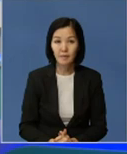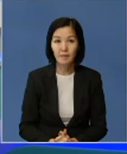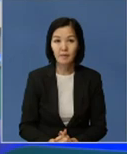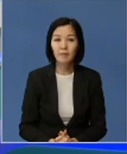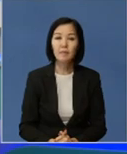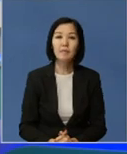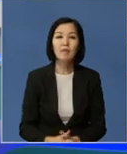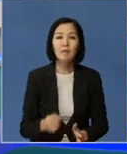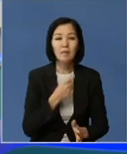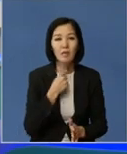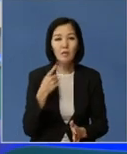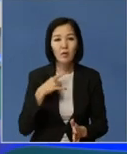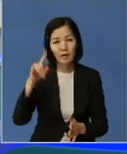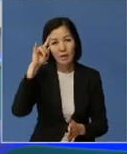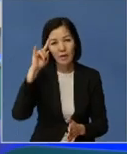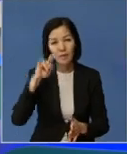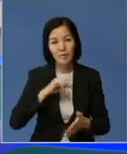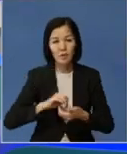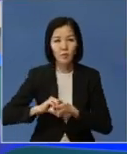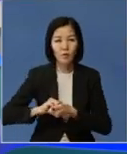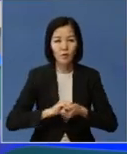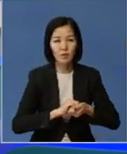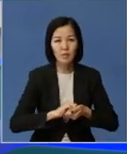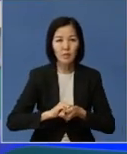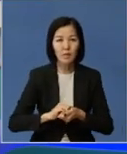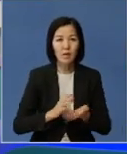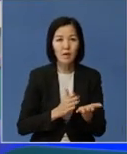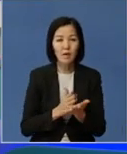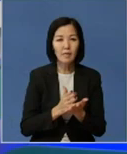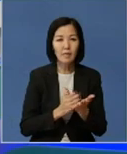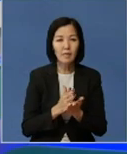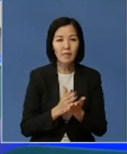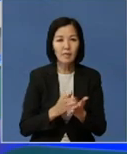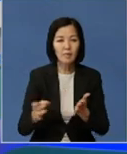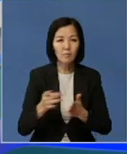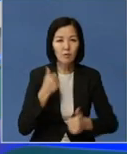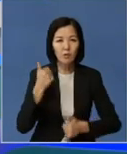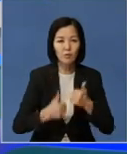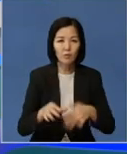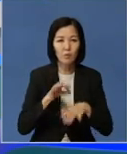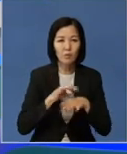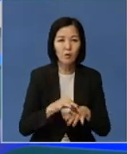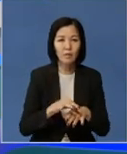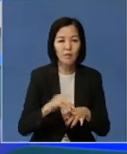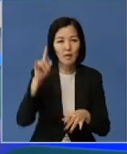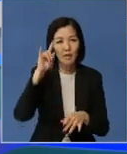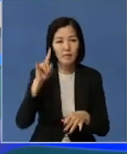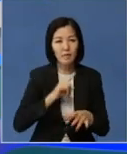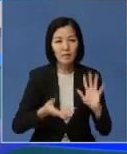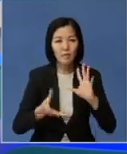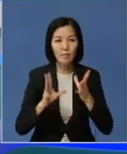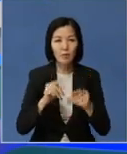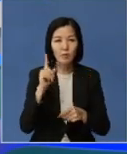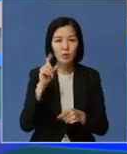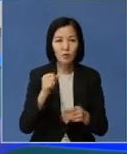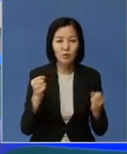Арландар айқасы Талдықорғанда қазақ күресінен ардагерлер арасында республикалық турнир өтті. Палуандар додасына еліміздің әр түкпірінен 100-ге жуық